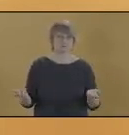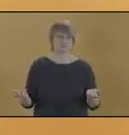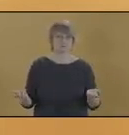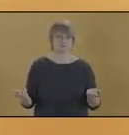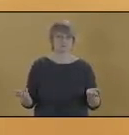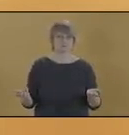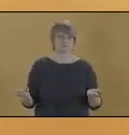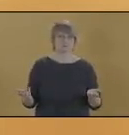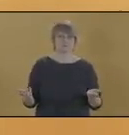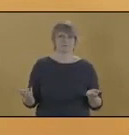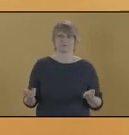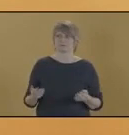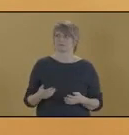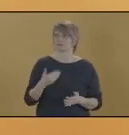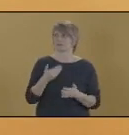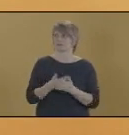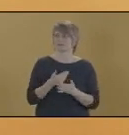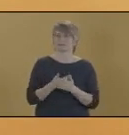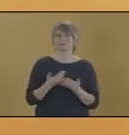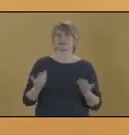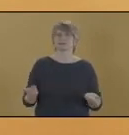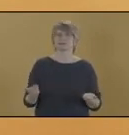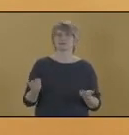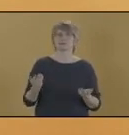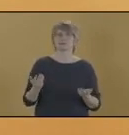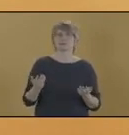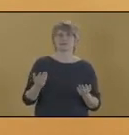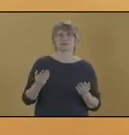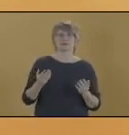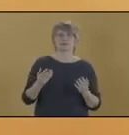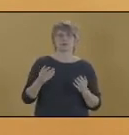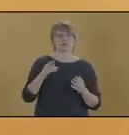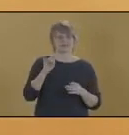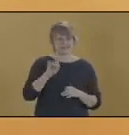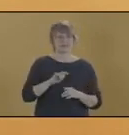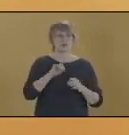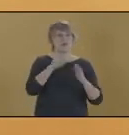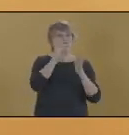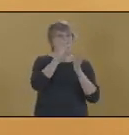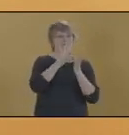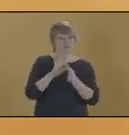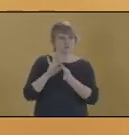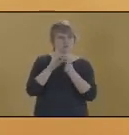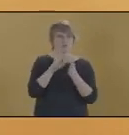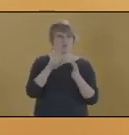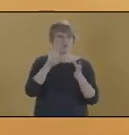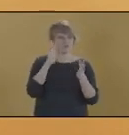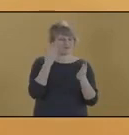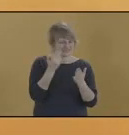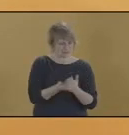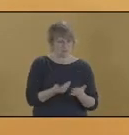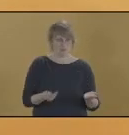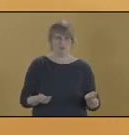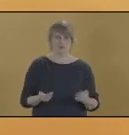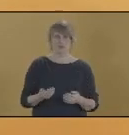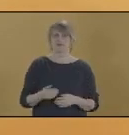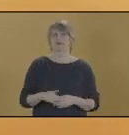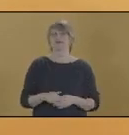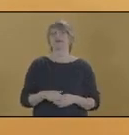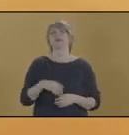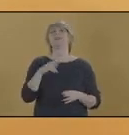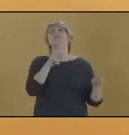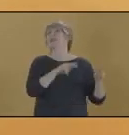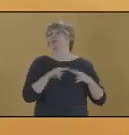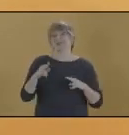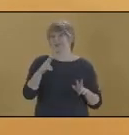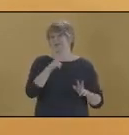weil das einfach auf dieser Grundfunktionsweise von TikTok basiert. Diese Videos sind jetzt nicht immer unbedingt echt.